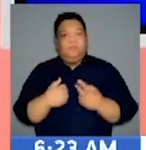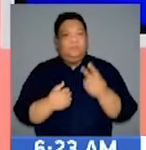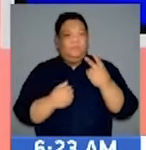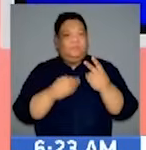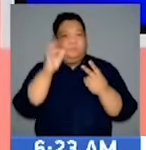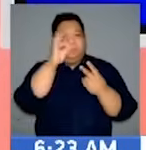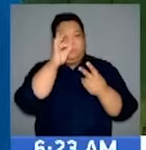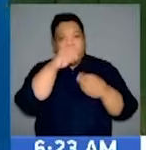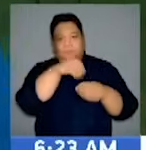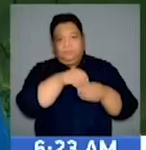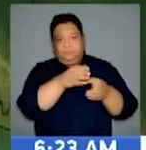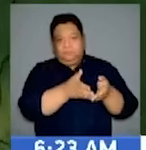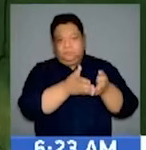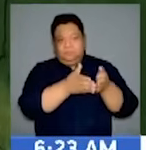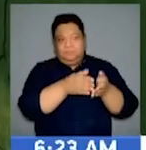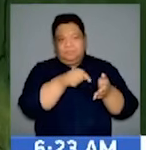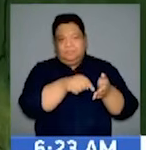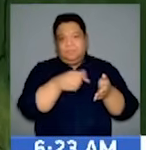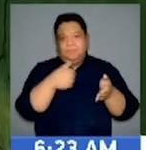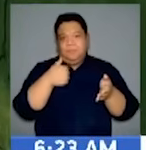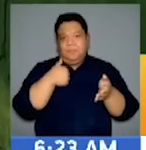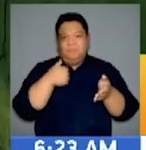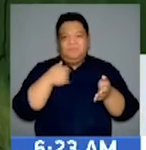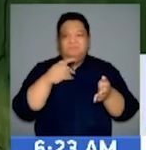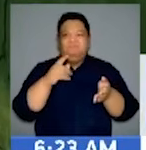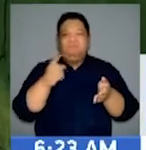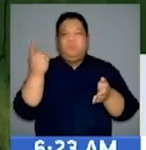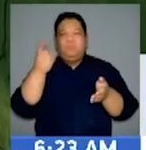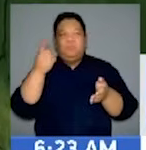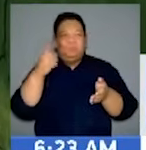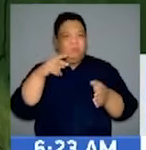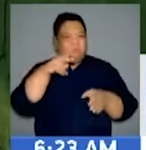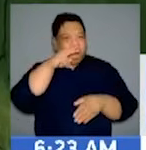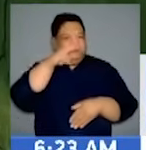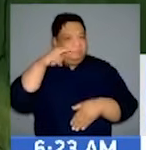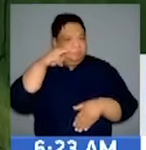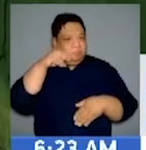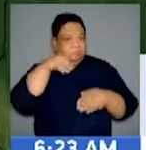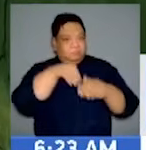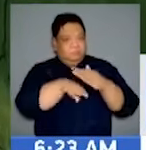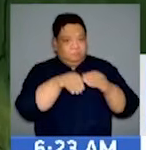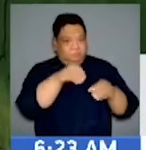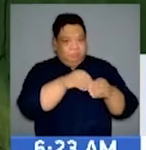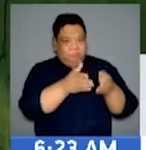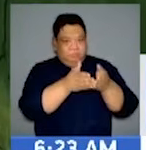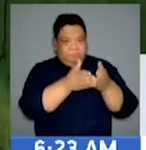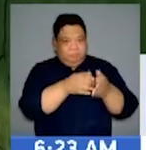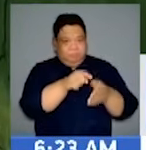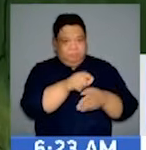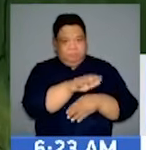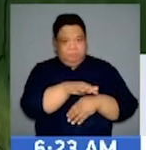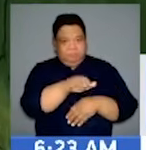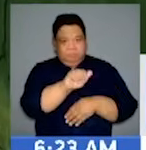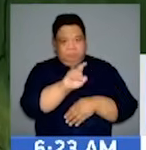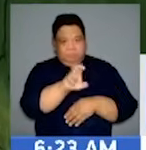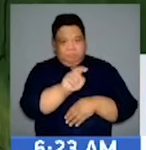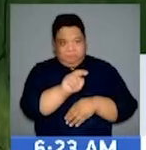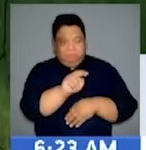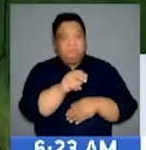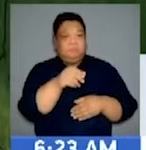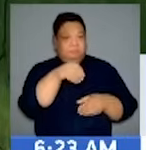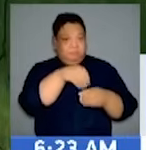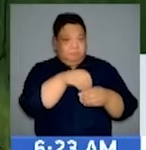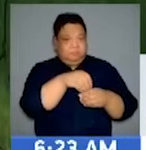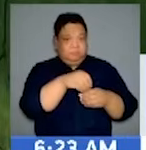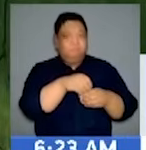Aden. Batay sa impormasyon na kuha ng DMW mula sa U.S. Naval Institute, napigilan ng U.S. Navy ang pag-atake sa